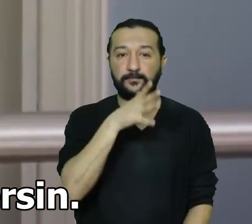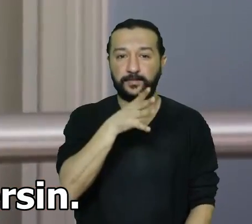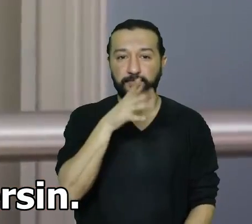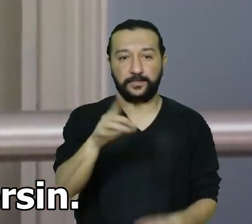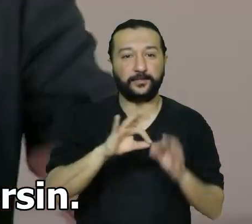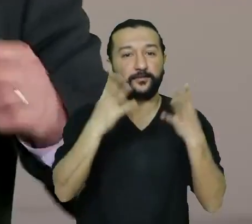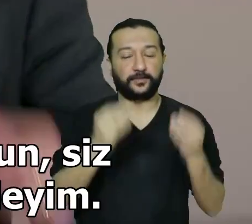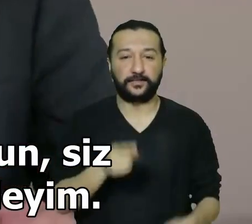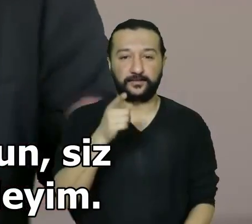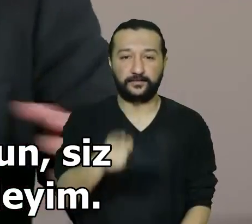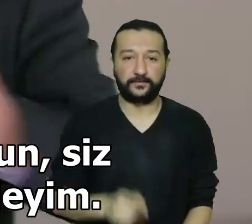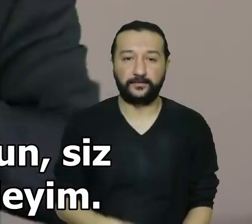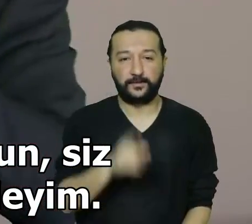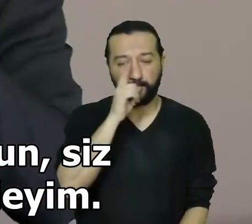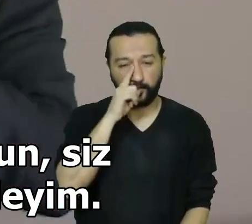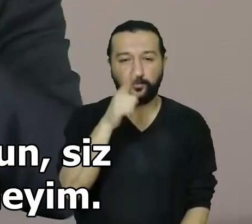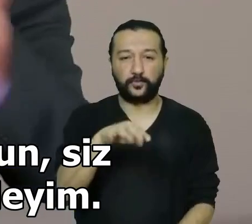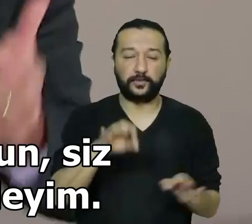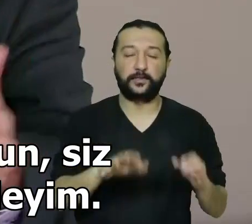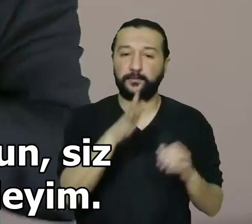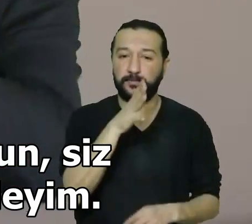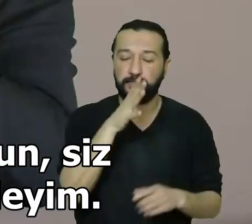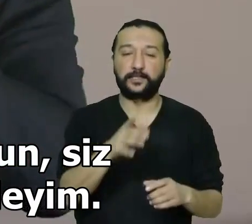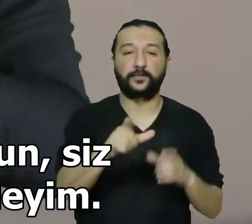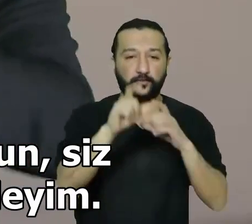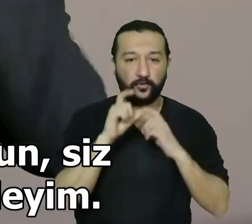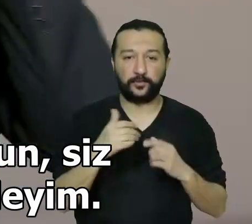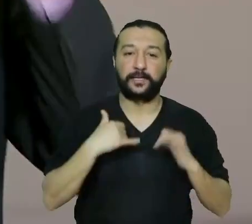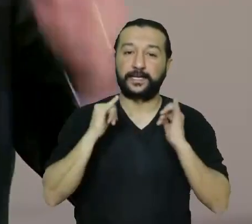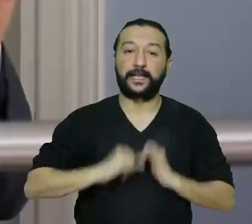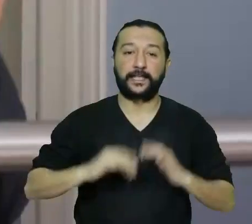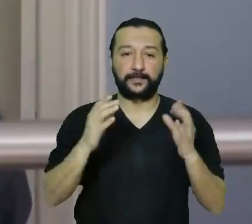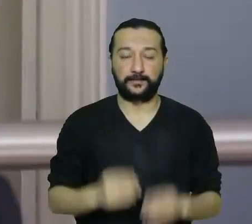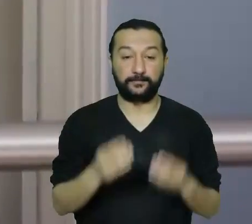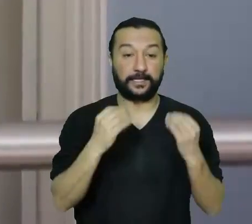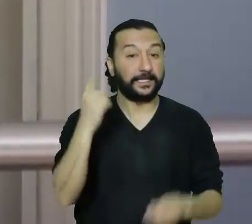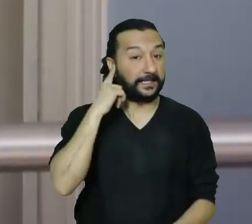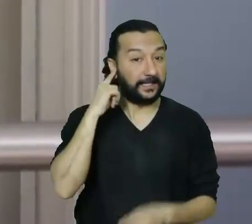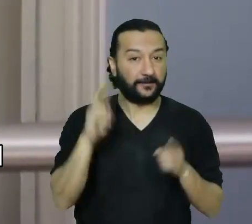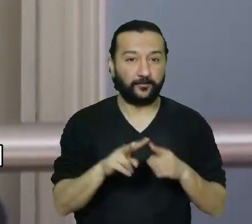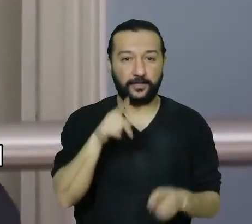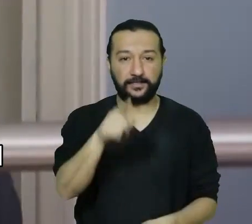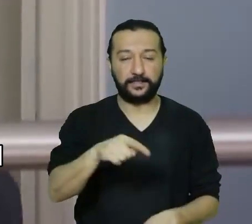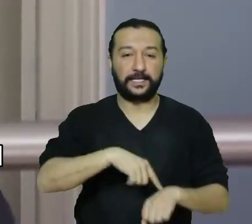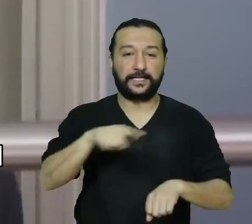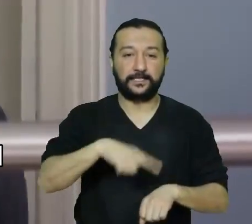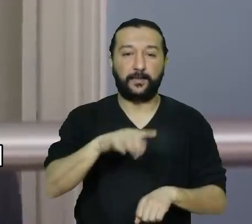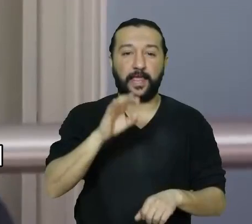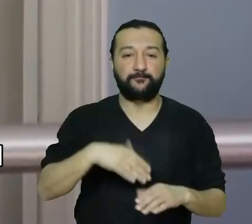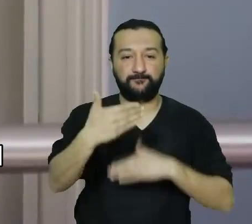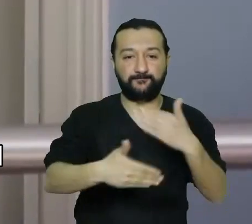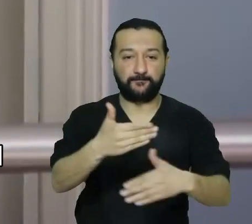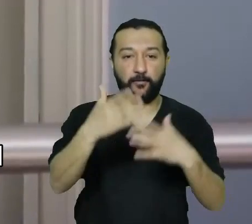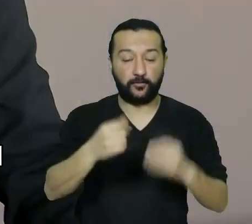bilmeceyi çözersin. Müdürüm siz şu bilmeceyi sorun, siz de rahat edin ben de rahat edeyim. İyi dinle Nurhancığım, zamanın hep ileriye